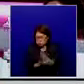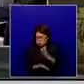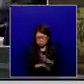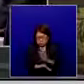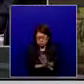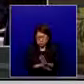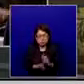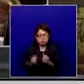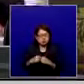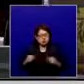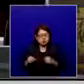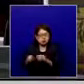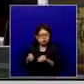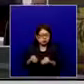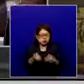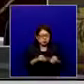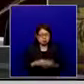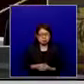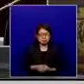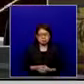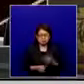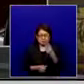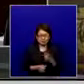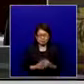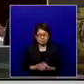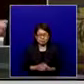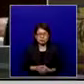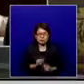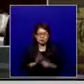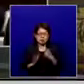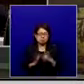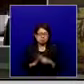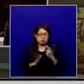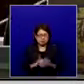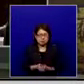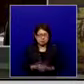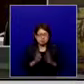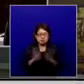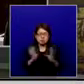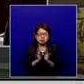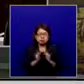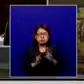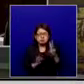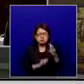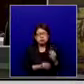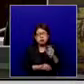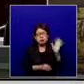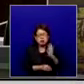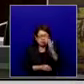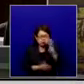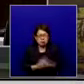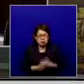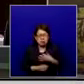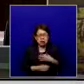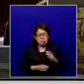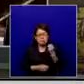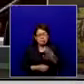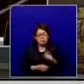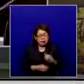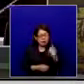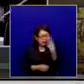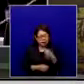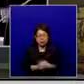นำใจเลยนี่ไงสาเหตุของการไม่เปิดสมัยวิสามันไม่ต้องให้ใครรู้ไม่ต้องมีการตรวจส